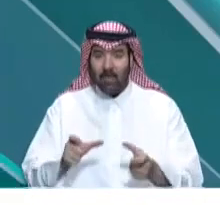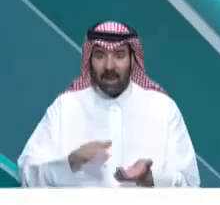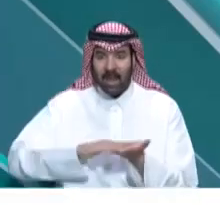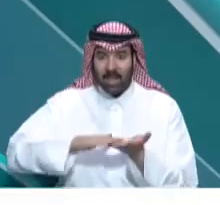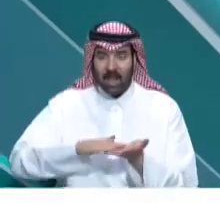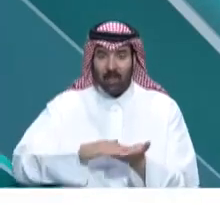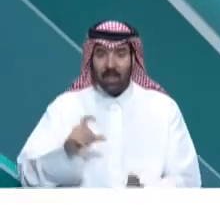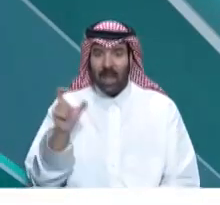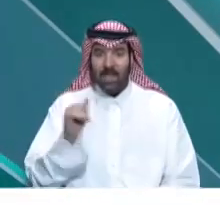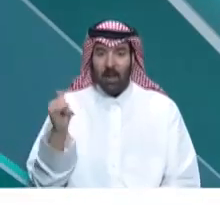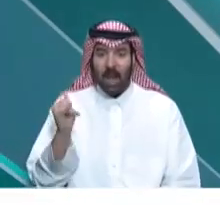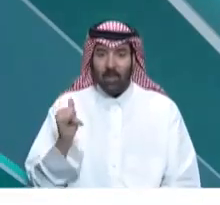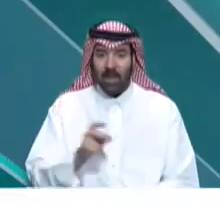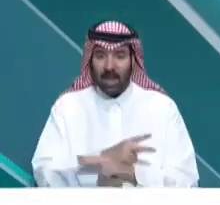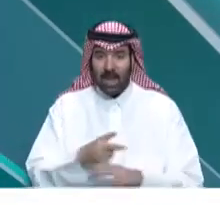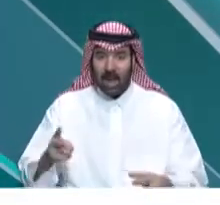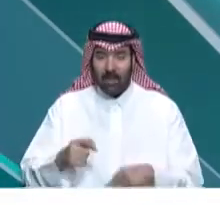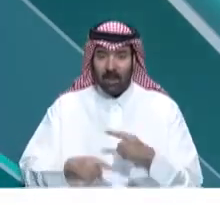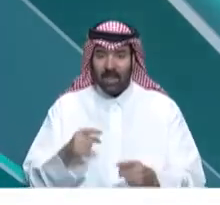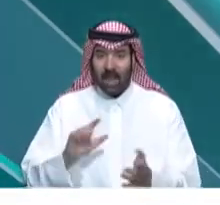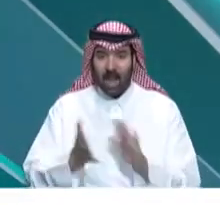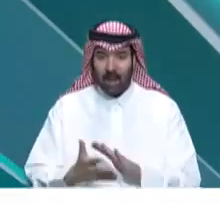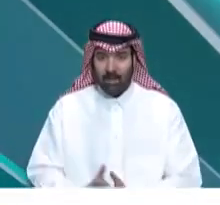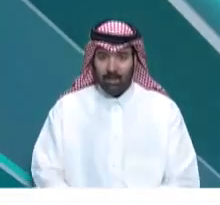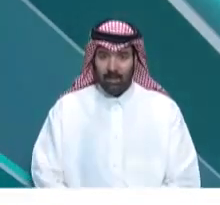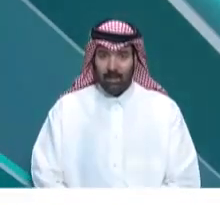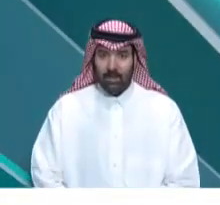على الأمتين العربية والإسلامية والعالم أجمع.